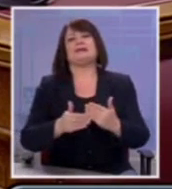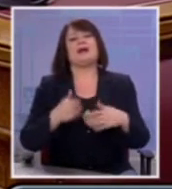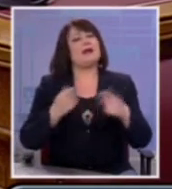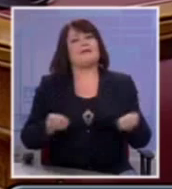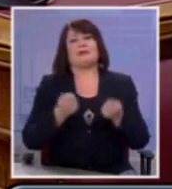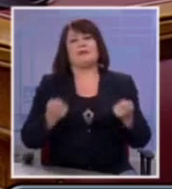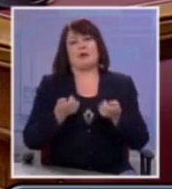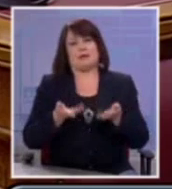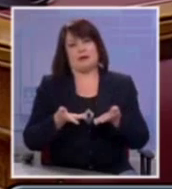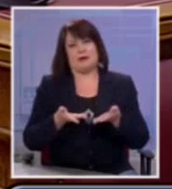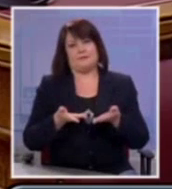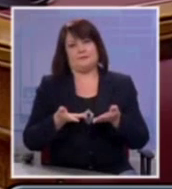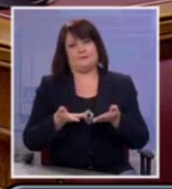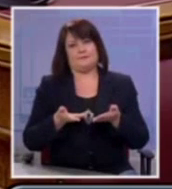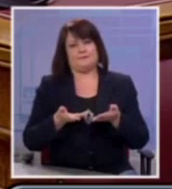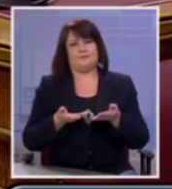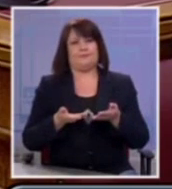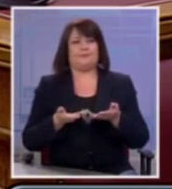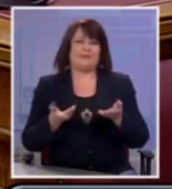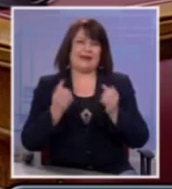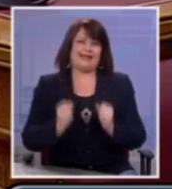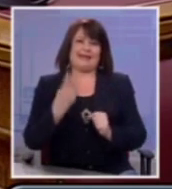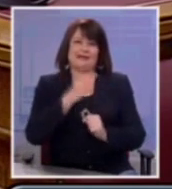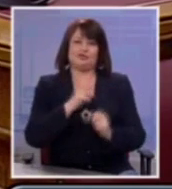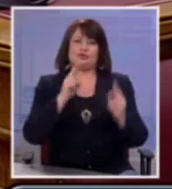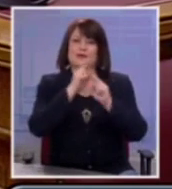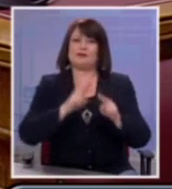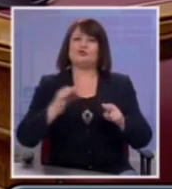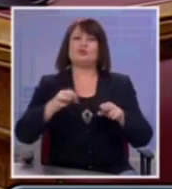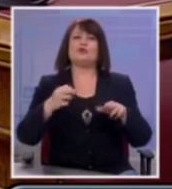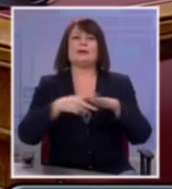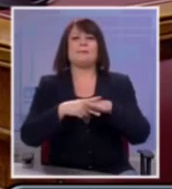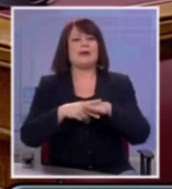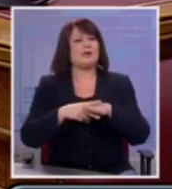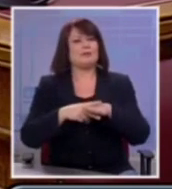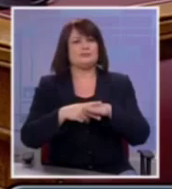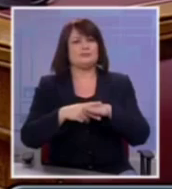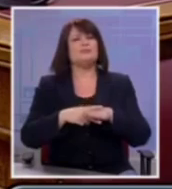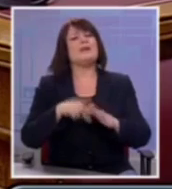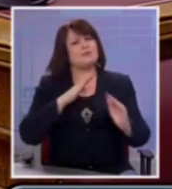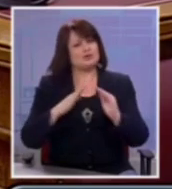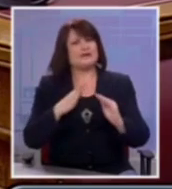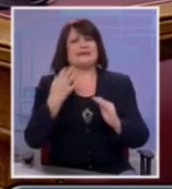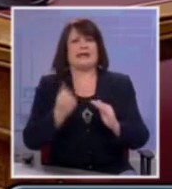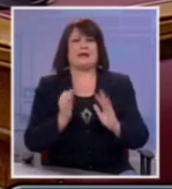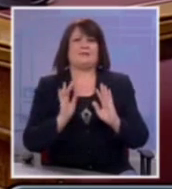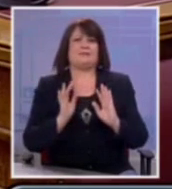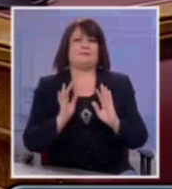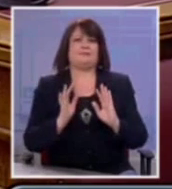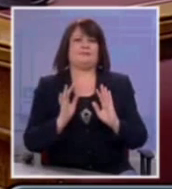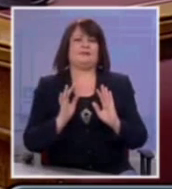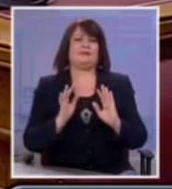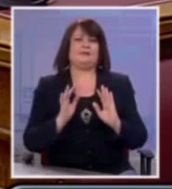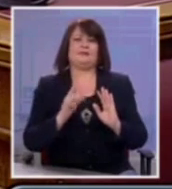που προέβησαν υπό την επίσημη ιδιότητά τους. Στο Διεθνές Νομισματικό Ταμείο δεν έχει παραιτηθεί από την ασυλία αυτή αναφορικά με